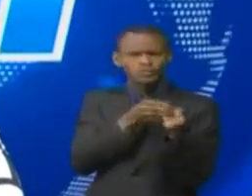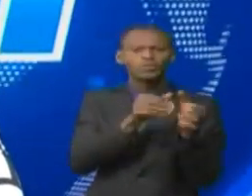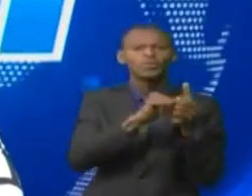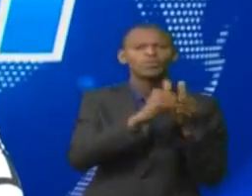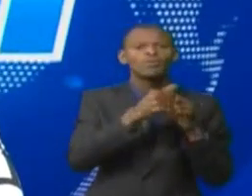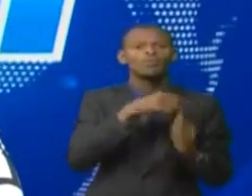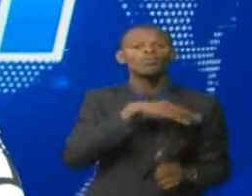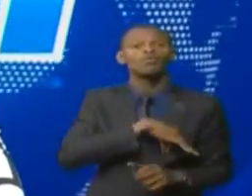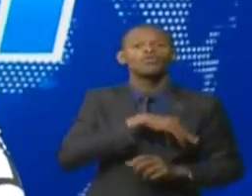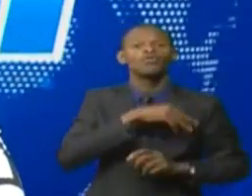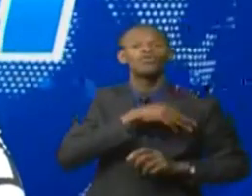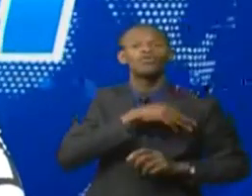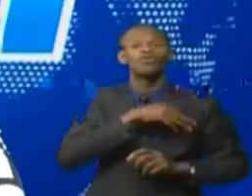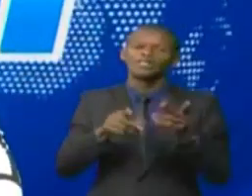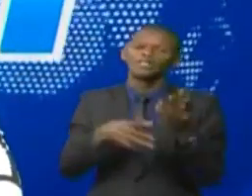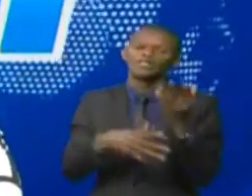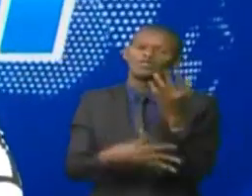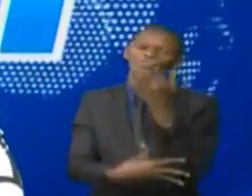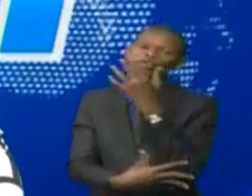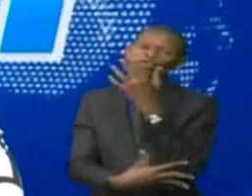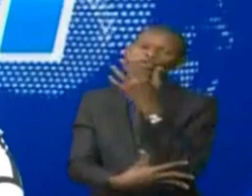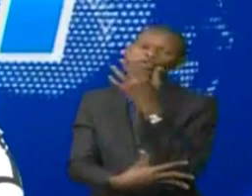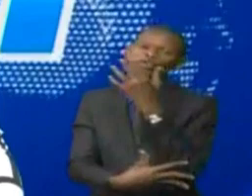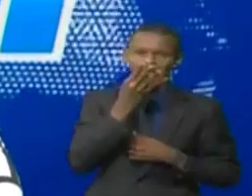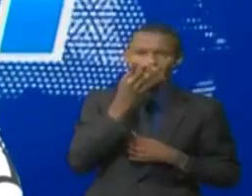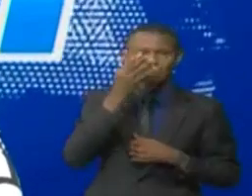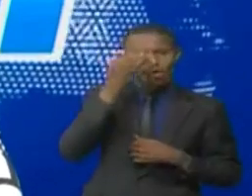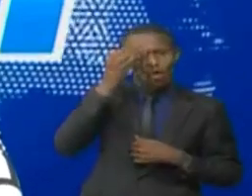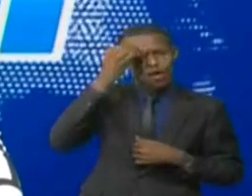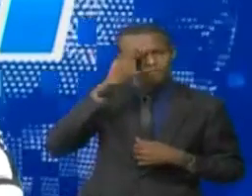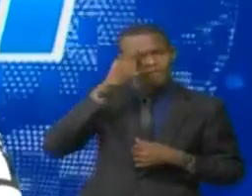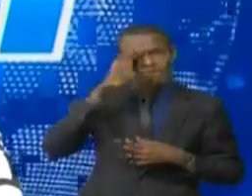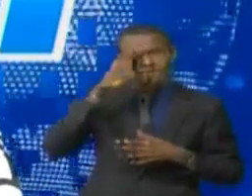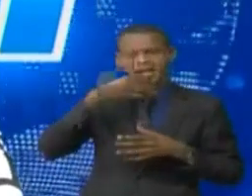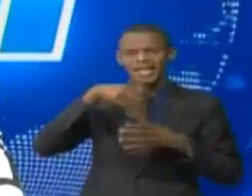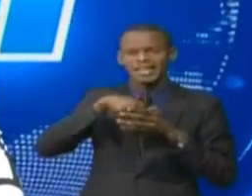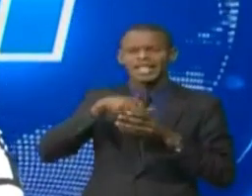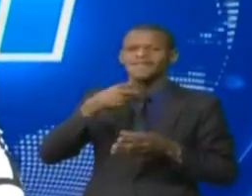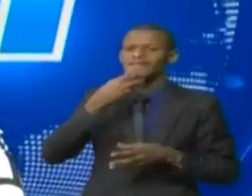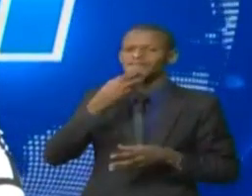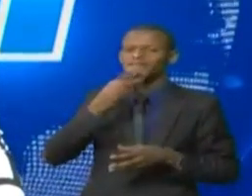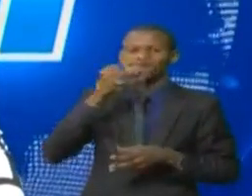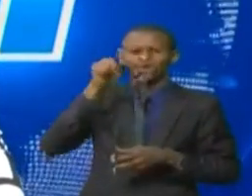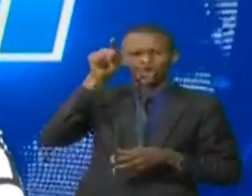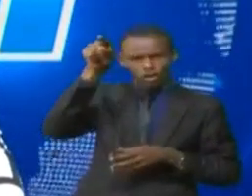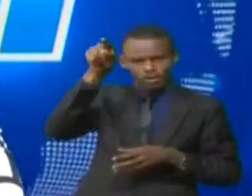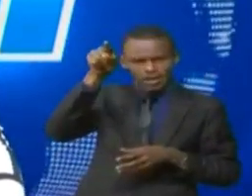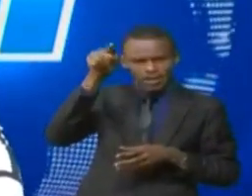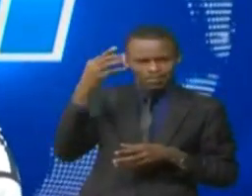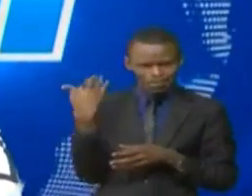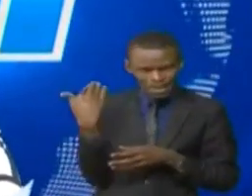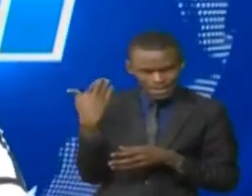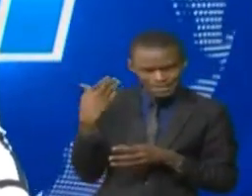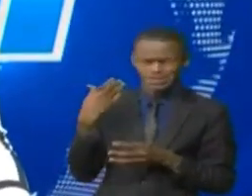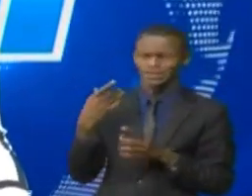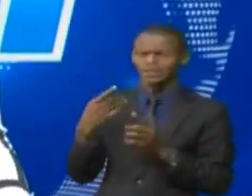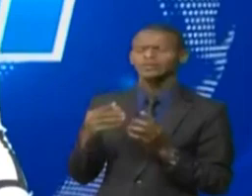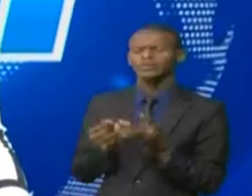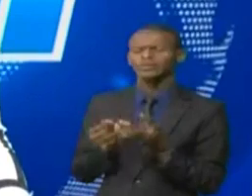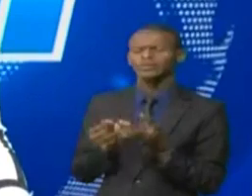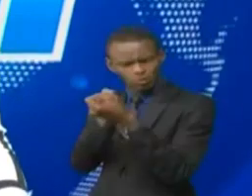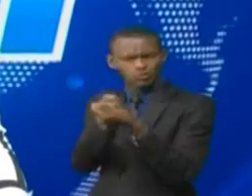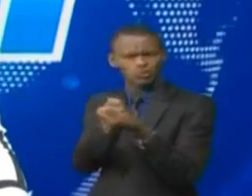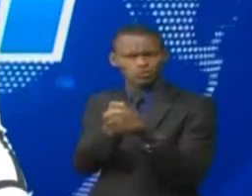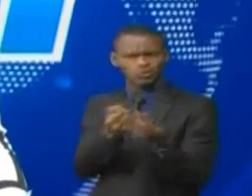De Mujimaï au août. Un mois après, la CNCS cède à présent au paiement